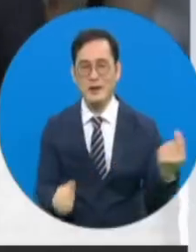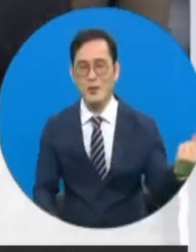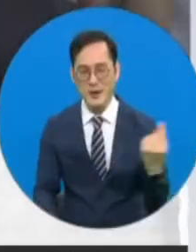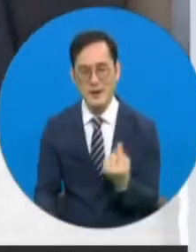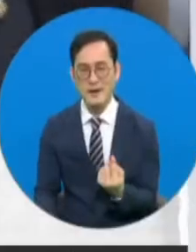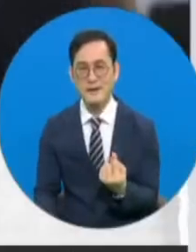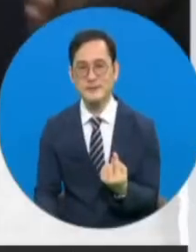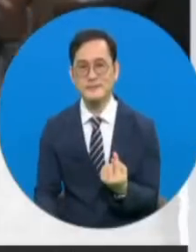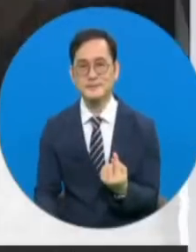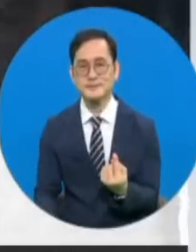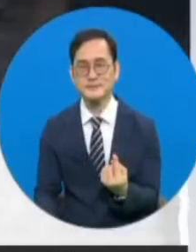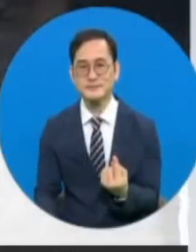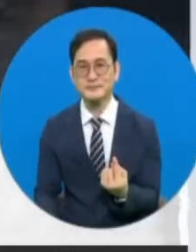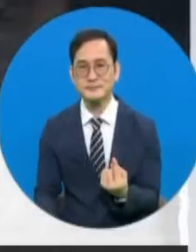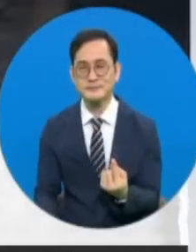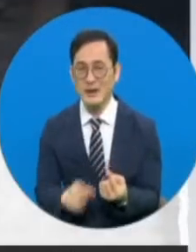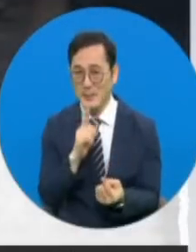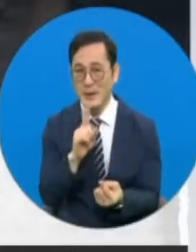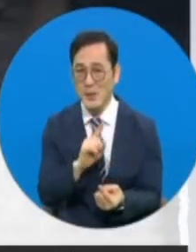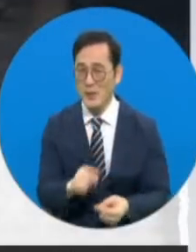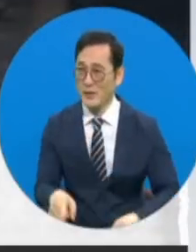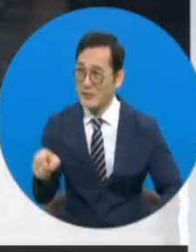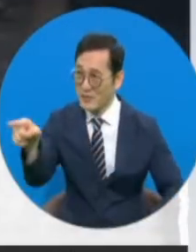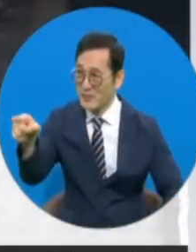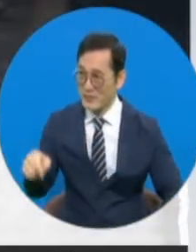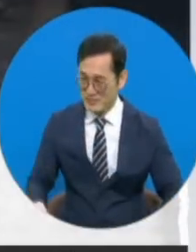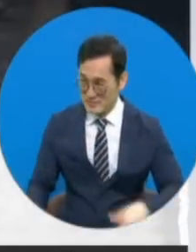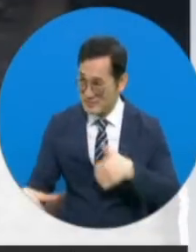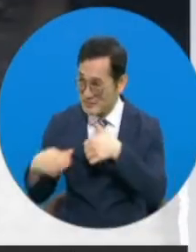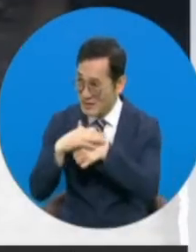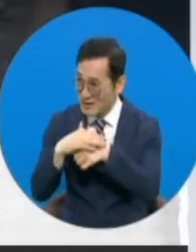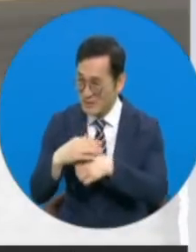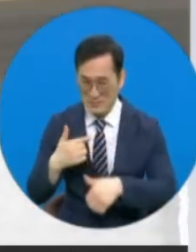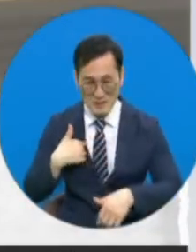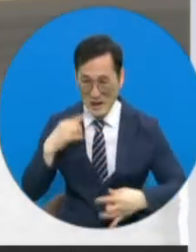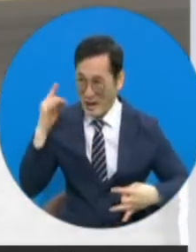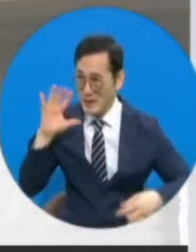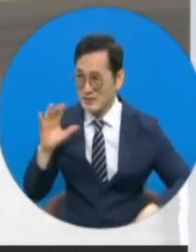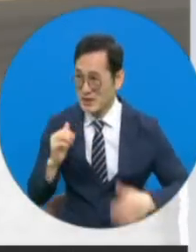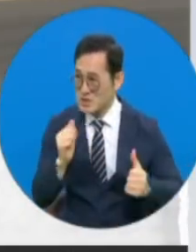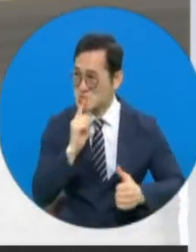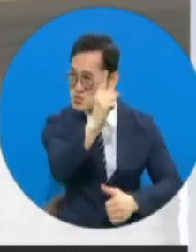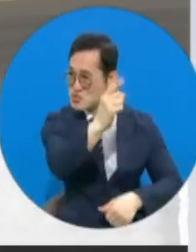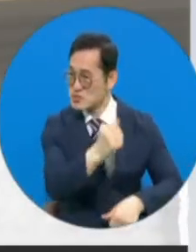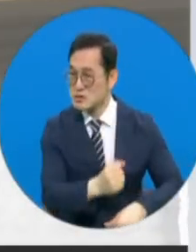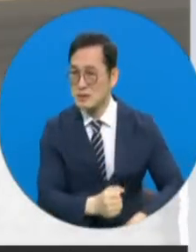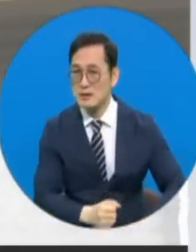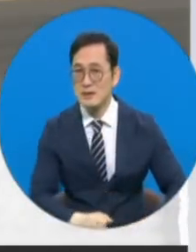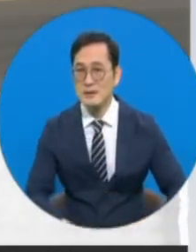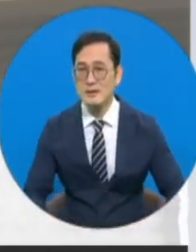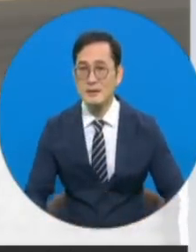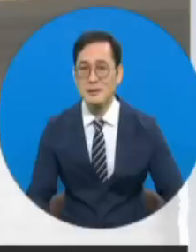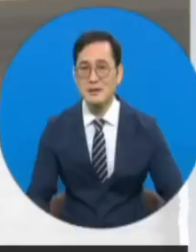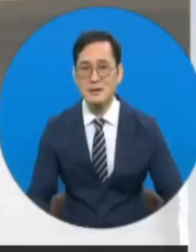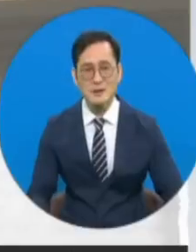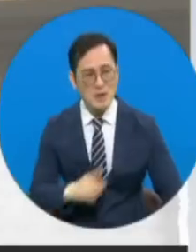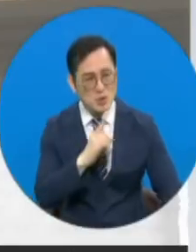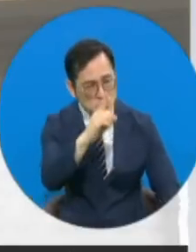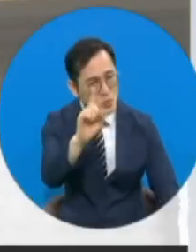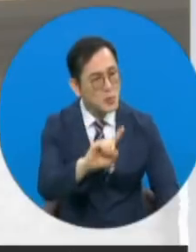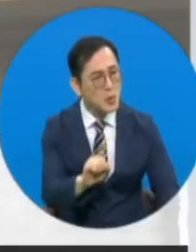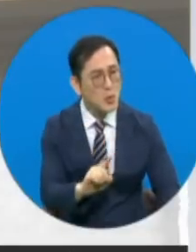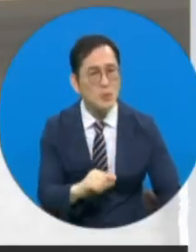그러면서 하는 말이 법적 조치하겠다는 얘기를 자주 해요 근데 무엇에 대해서 법적 조치를 하겠다는 건지 좀 이해가 가지가